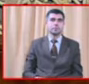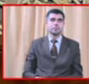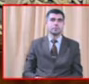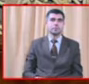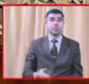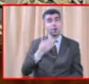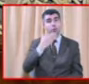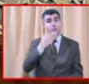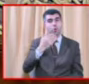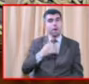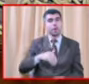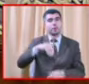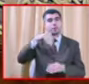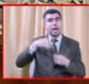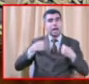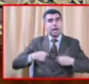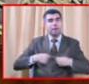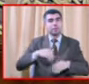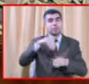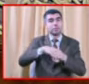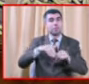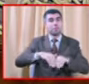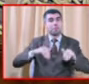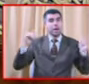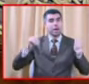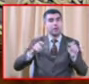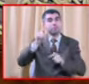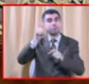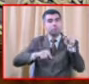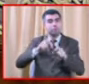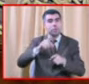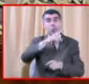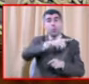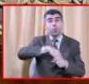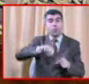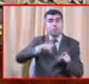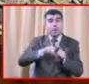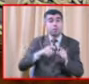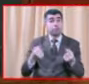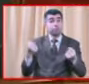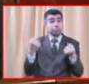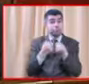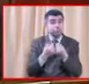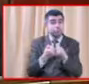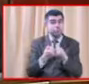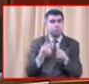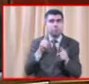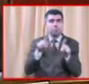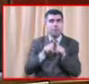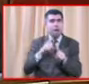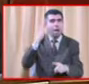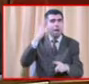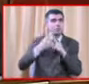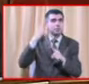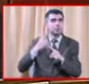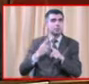السادة النواب المحترمون، إذن العنف من طبيعة الحال لا يمكن أن نقبل العنف داخل